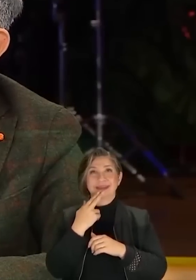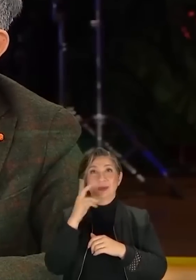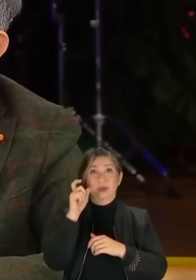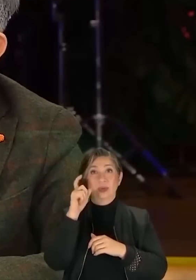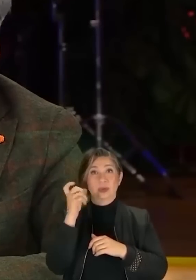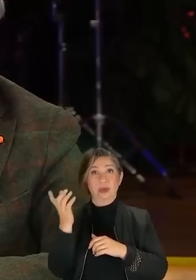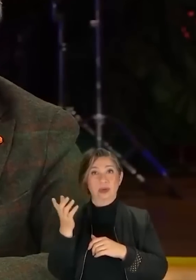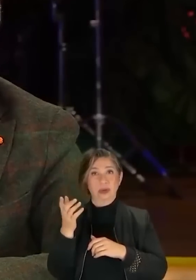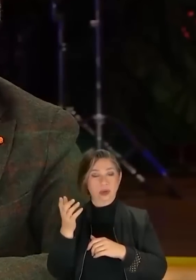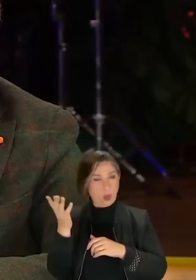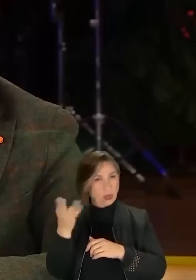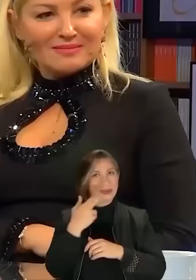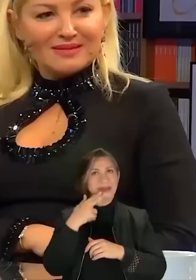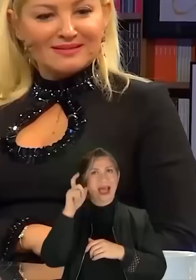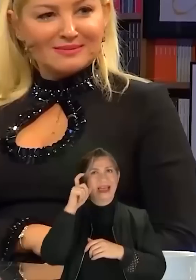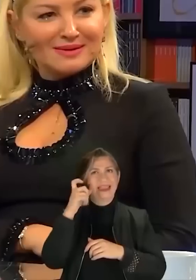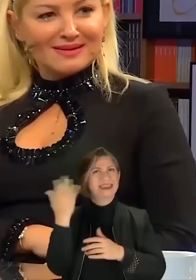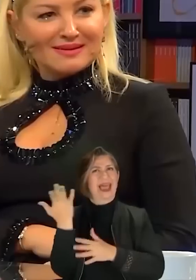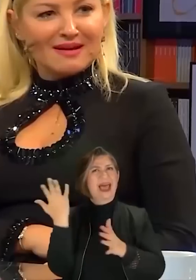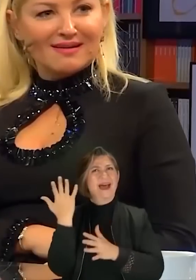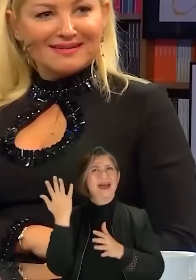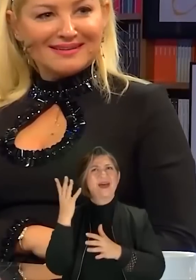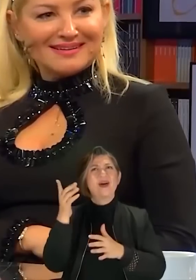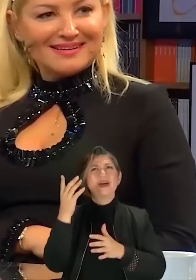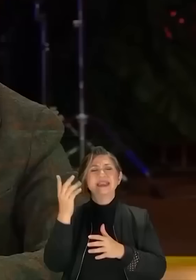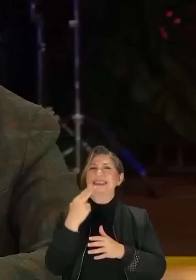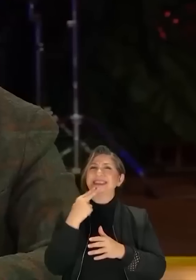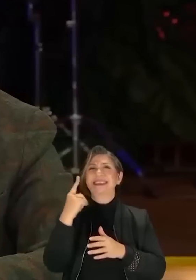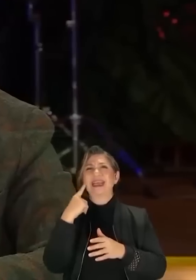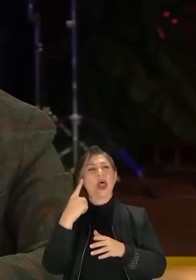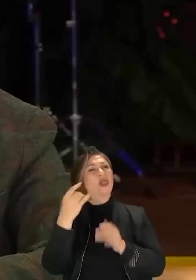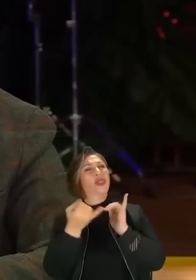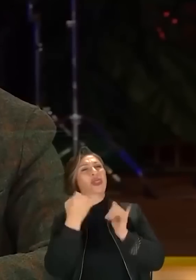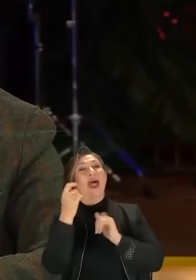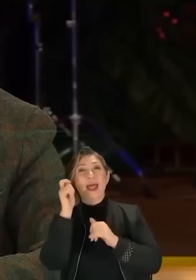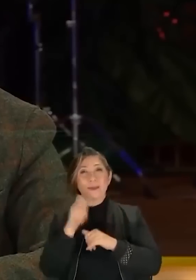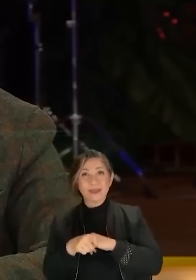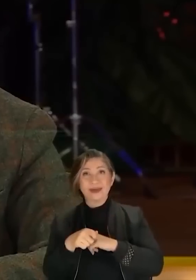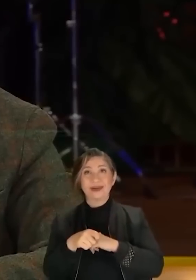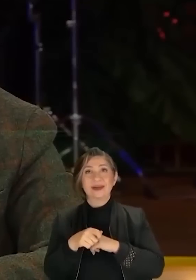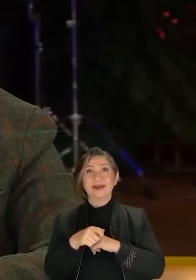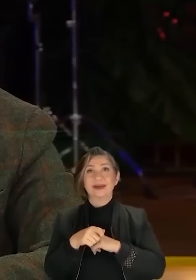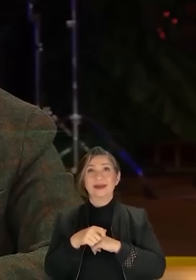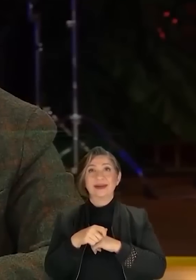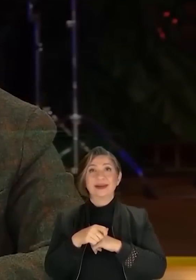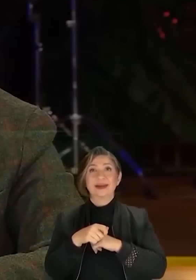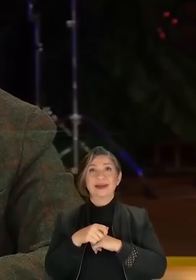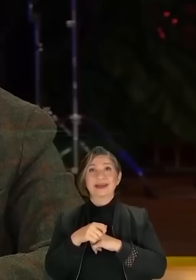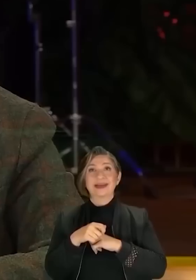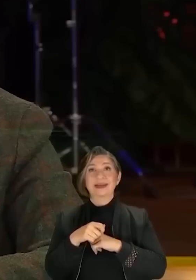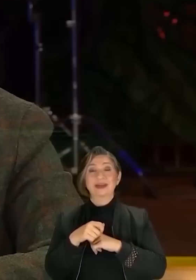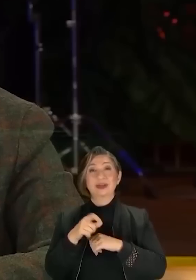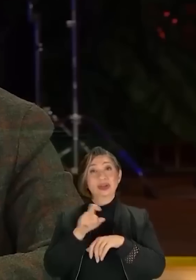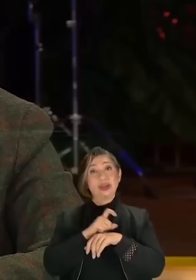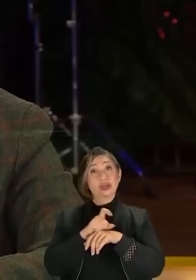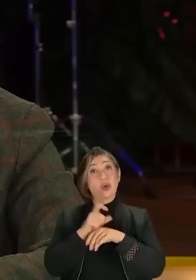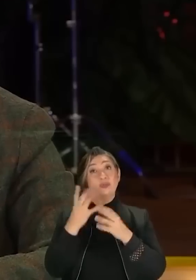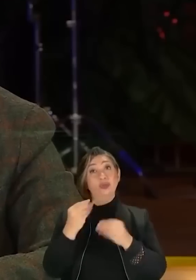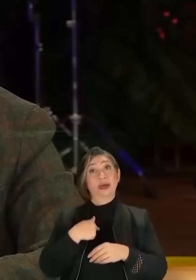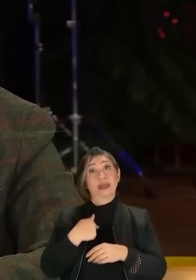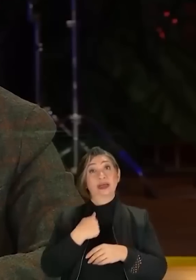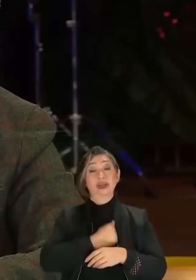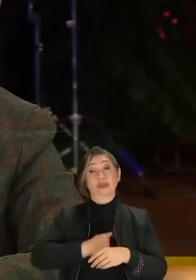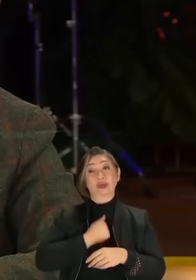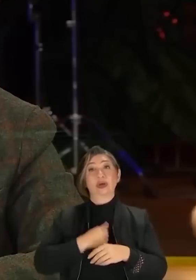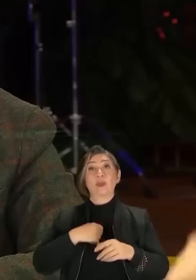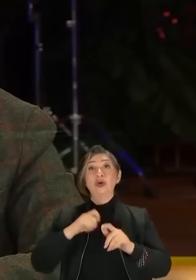çok akıllıdır ya. Öyle ya o kızlar ne akıllısı ya. Seda bunlarla kafa buldu herhalde. Ondan sonra sinirlenmiş ama bana.